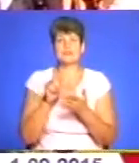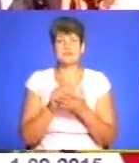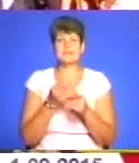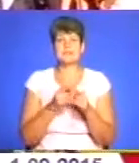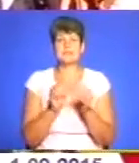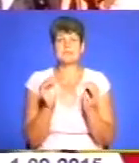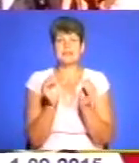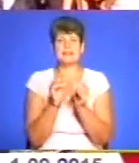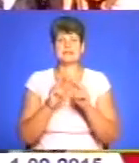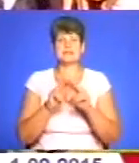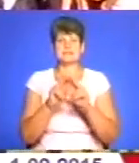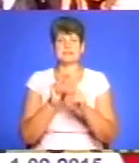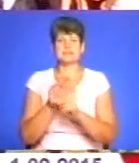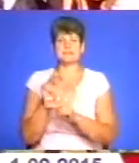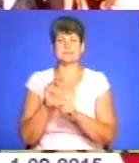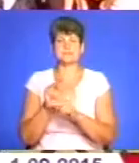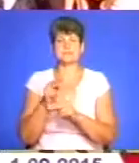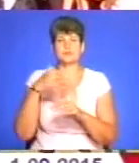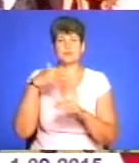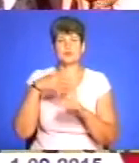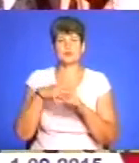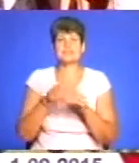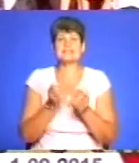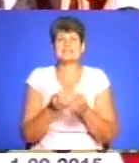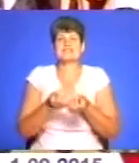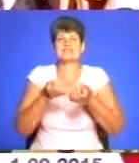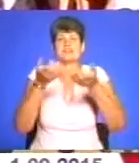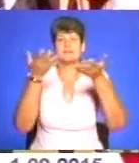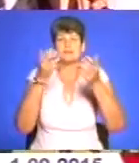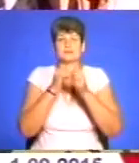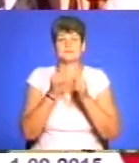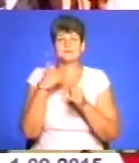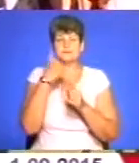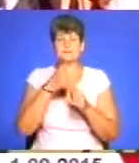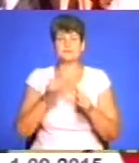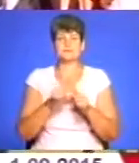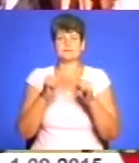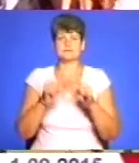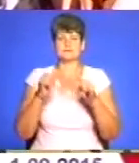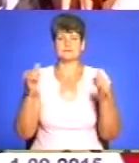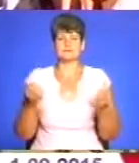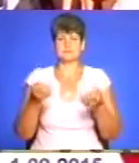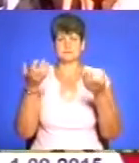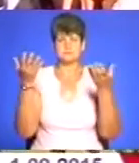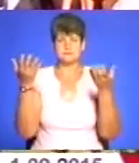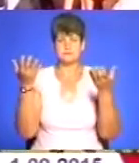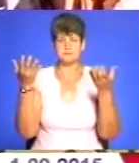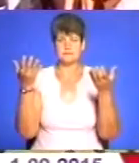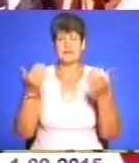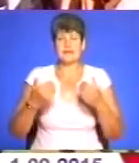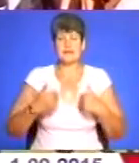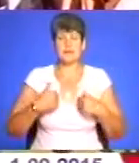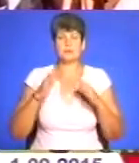зірочки навчитися, зуміти, засвітити, щоб вони світили з кожним роком все більше і більше. І я